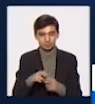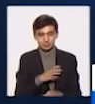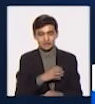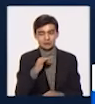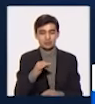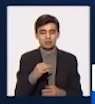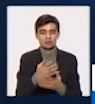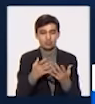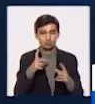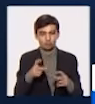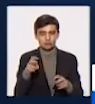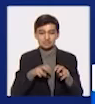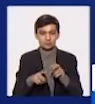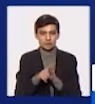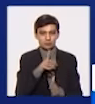іздеу жарияланған еді.